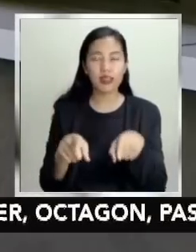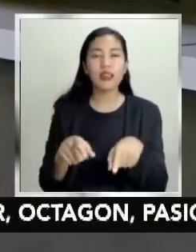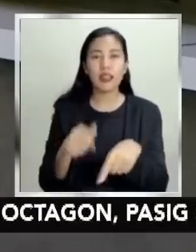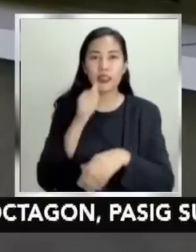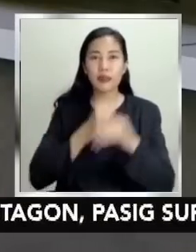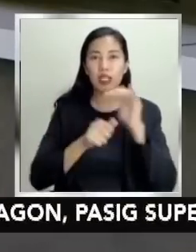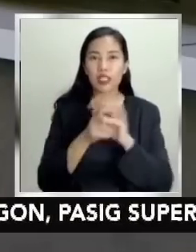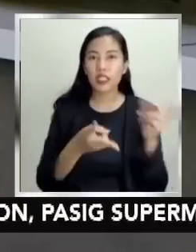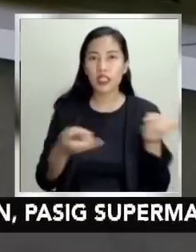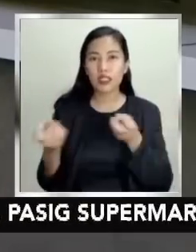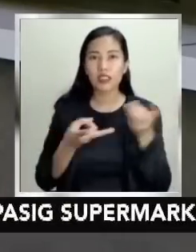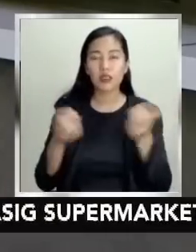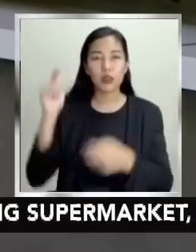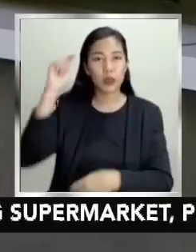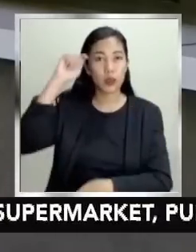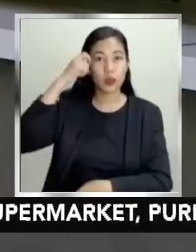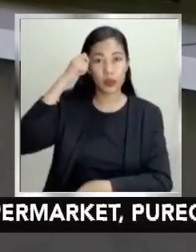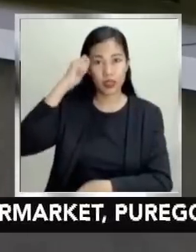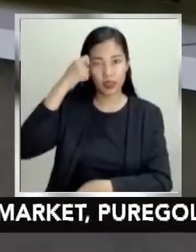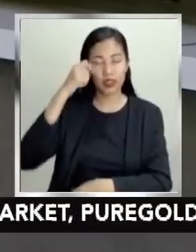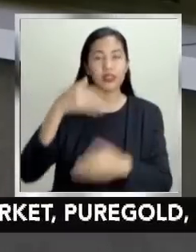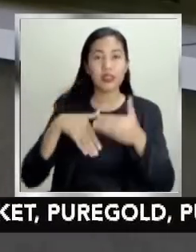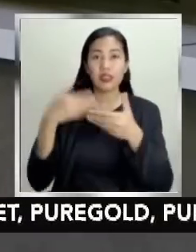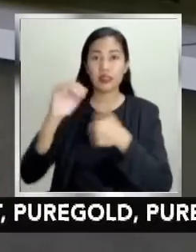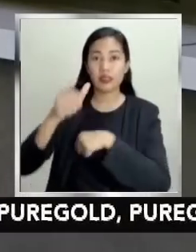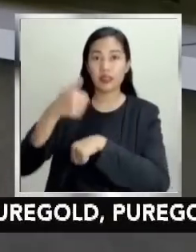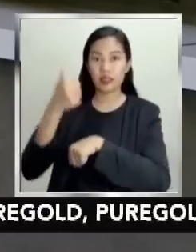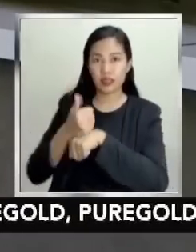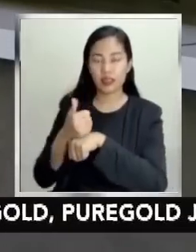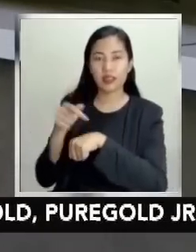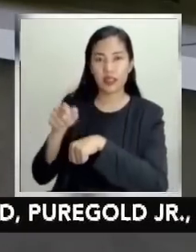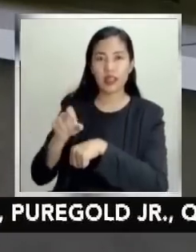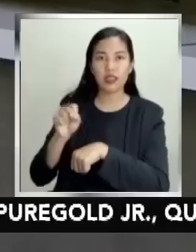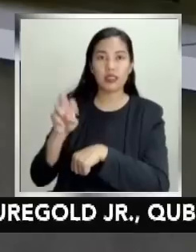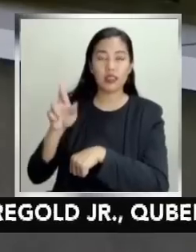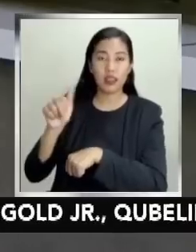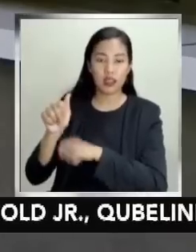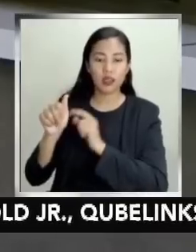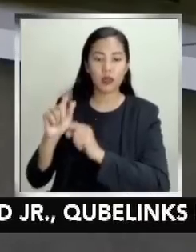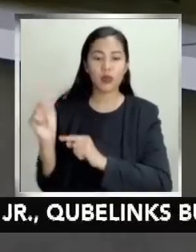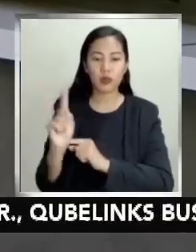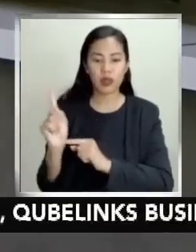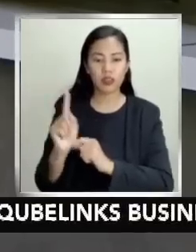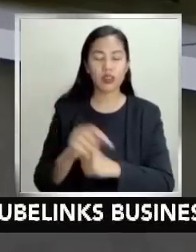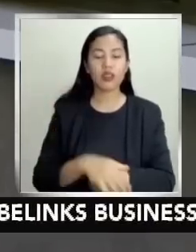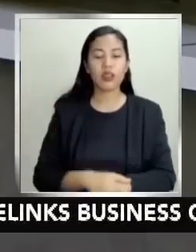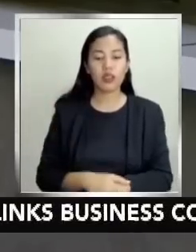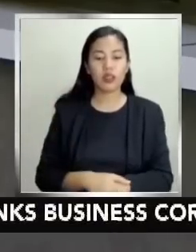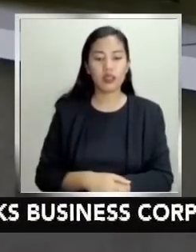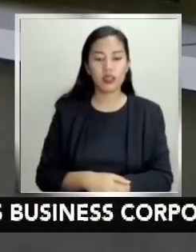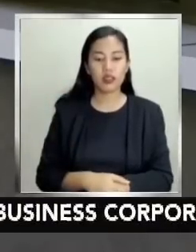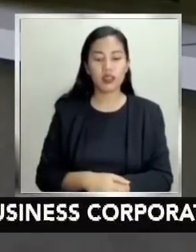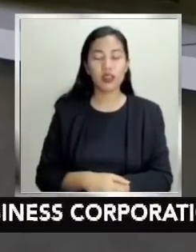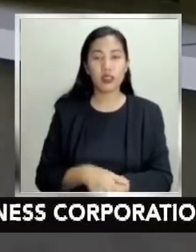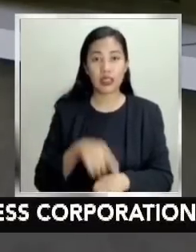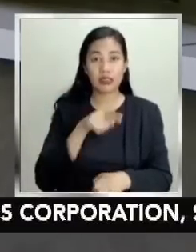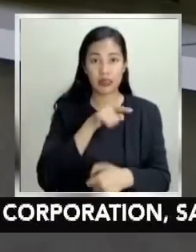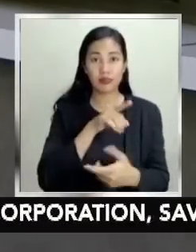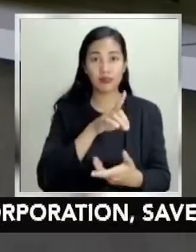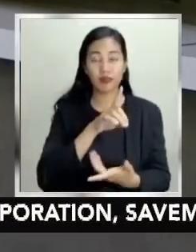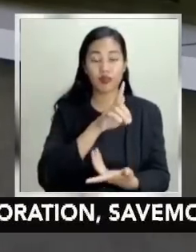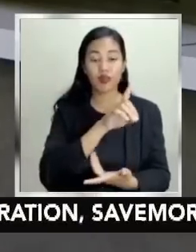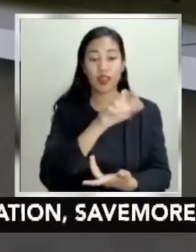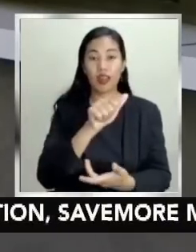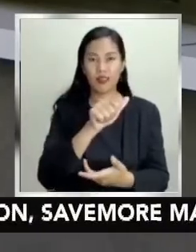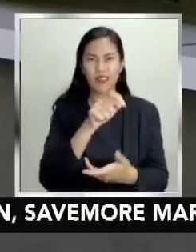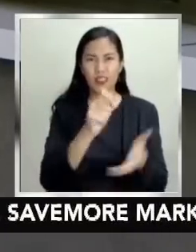Sugar Regulatory Administration ang Agriculture Undersecretary na kailan lang ay naging kontrobersyal dahil sa inaprubahang sugar